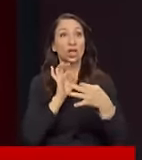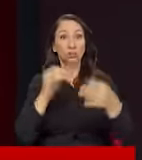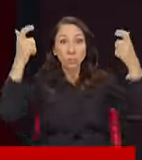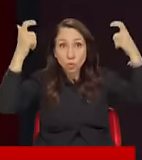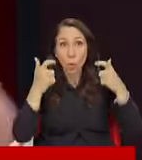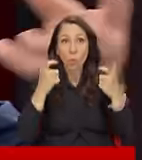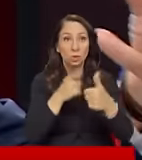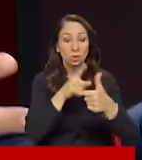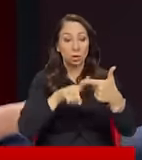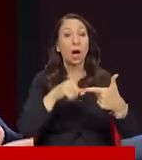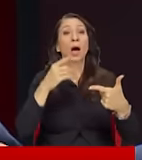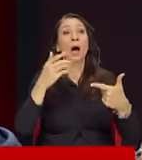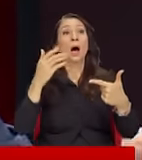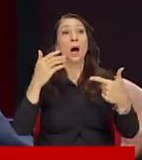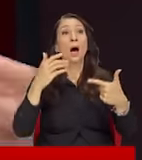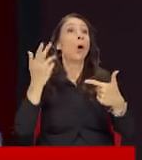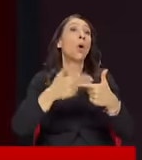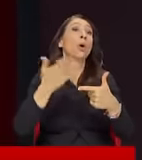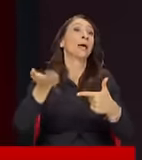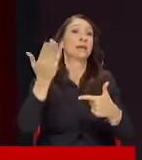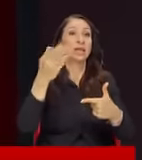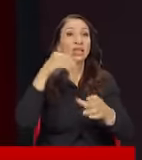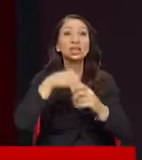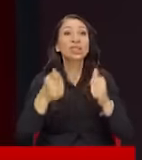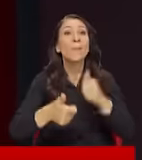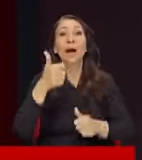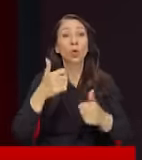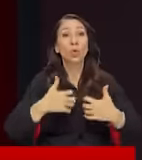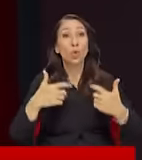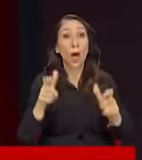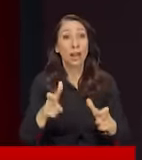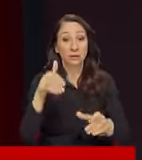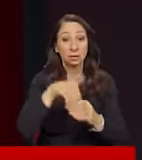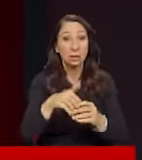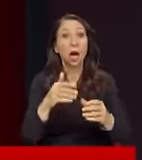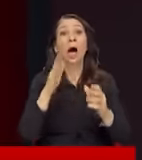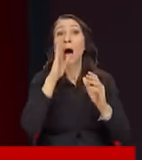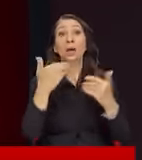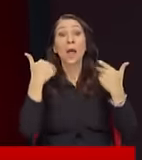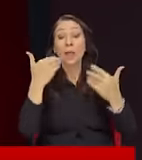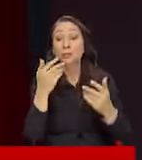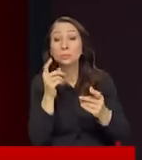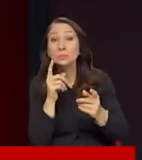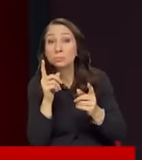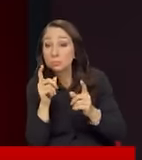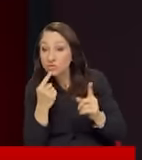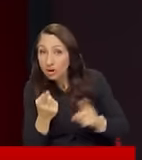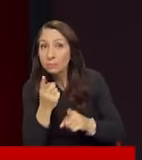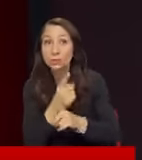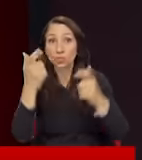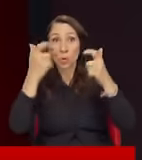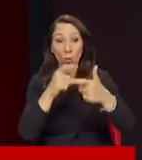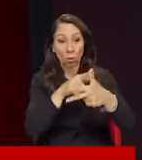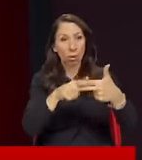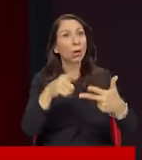sorumlu vesaire. İşte örneğin işte İçişleri Bakanlığı güveninden, Adalet Bakanlığı diğer hususlardan sorumlu. Ya bütün bunlar